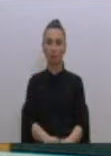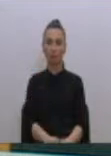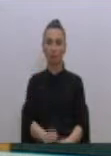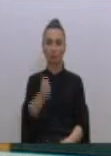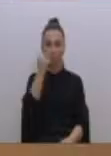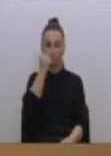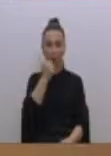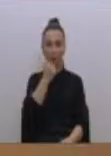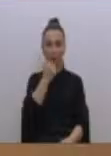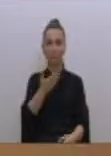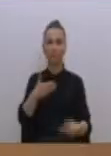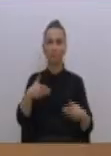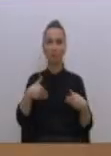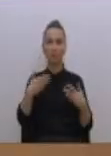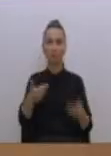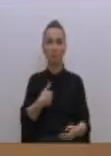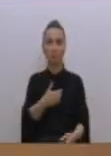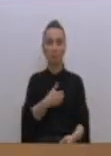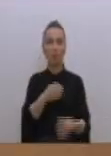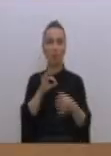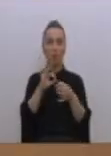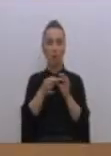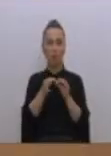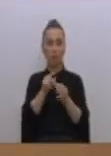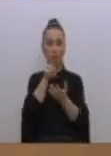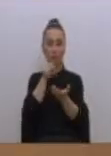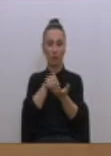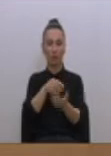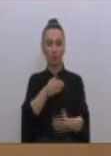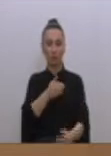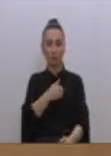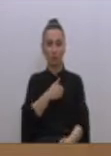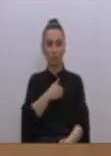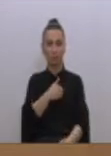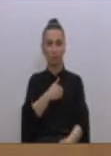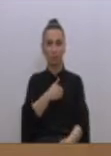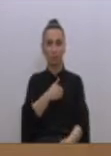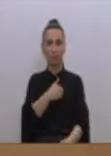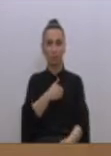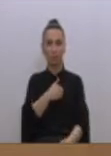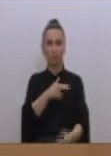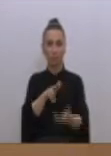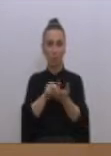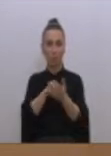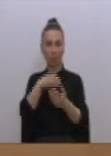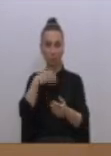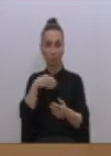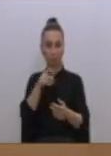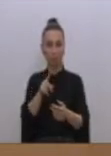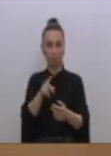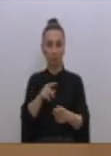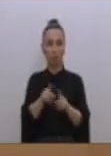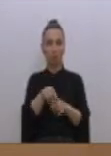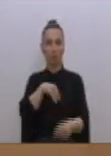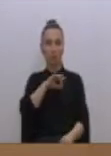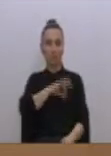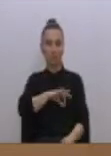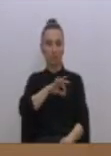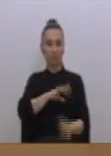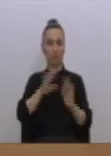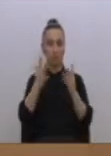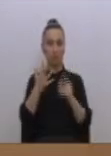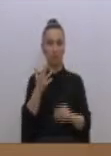მადლობთ. მოგესალმებით. მე მინდა კონკრეტული კითხვა დაგისვათ და უკაცრავად. ამავე დროს ვისარგებლო შემთხვევით